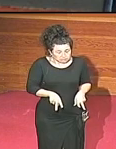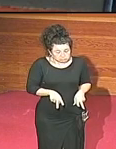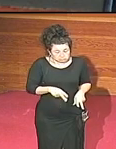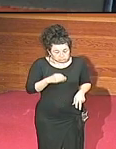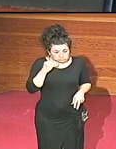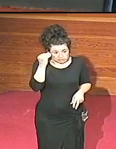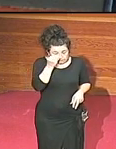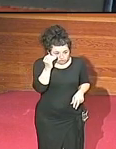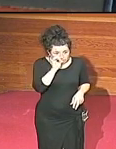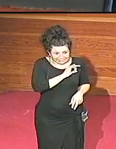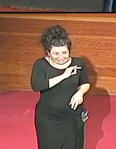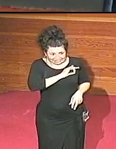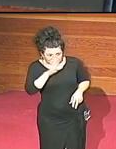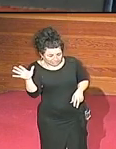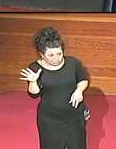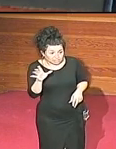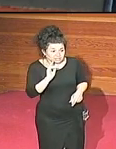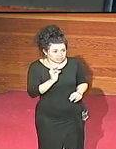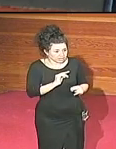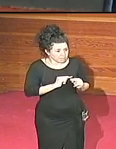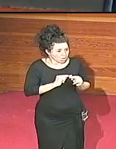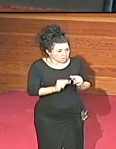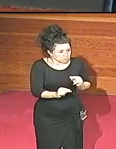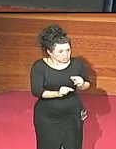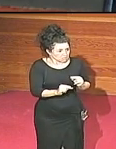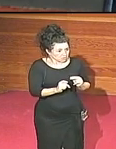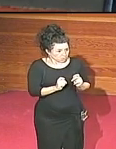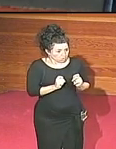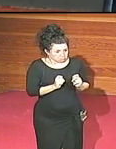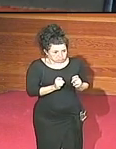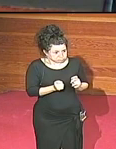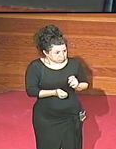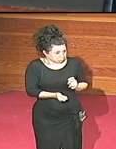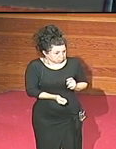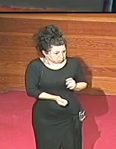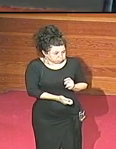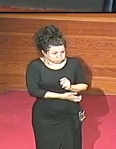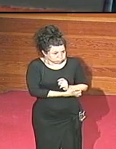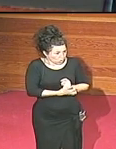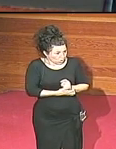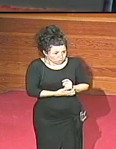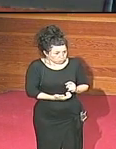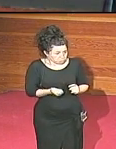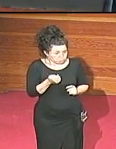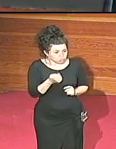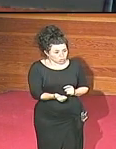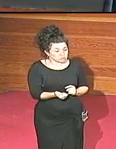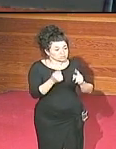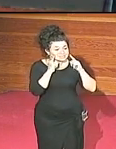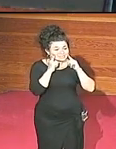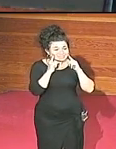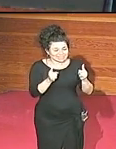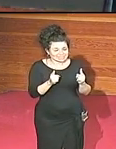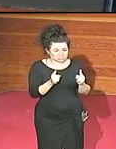eta erantzuna oso eskasa da. Bai, oso eskasa. Eta nik uste dut kasu hau kasu honek